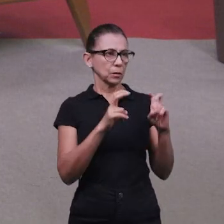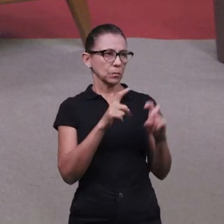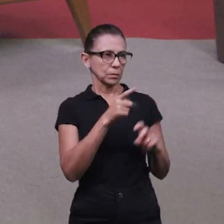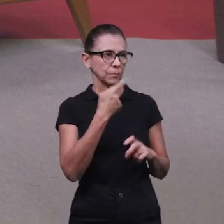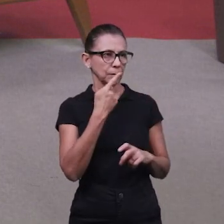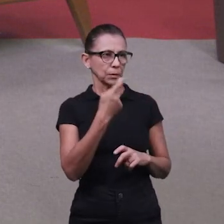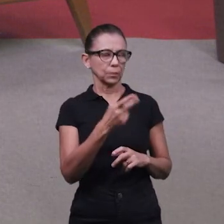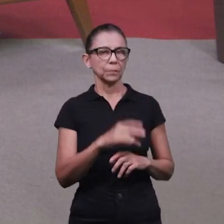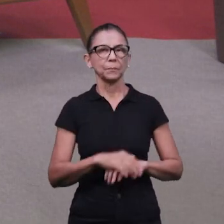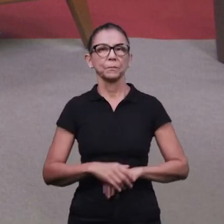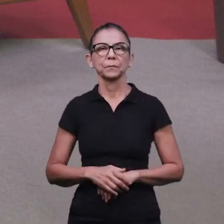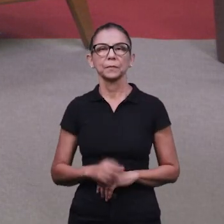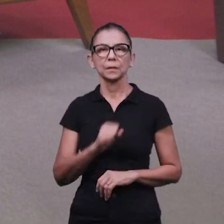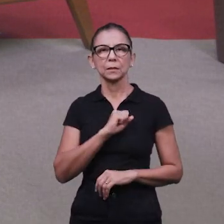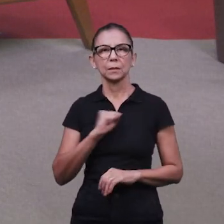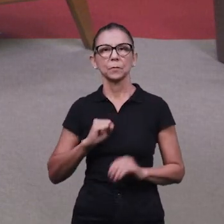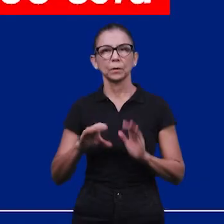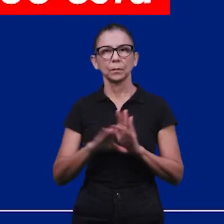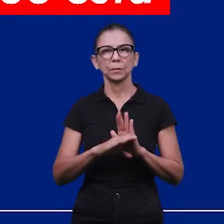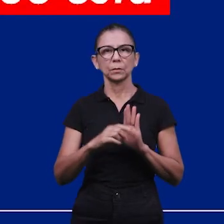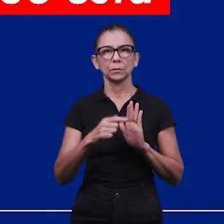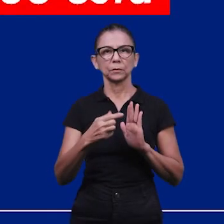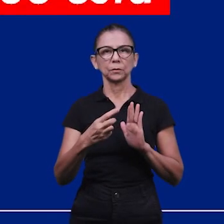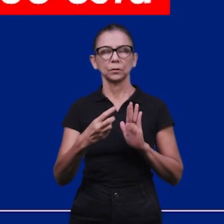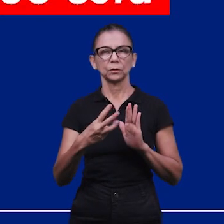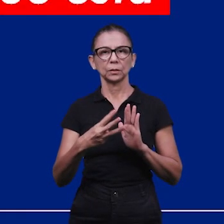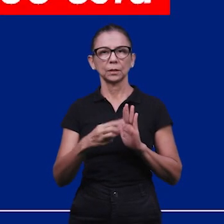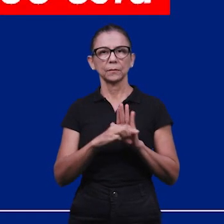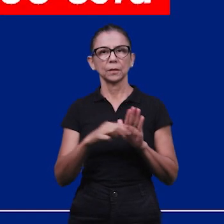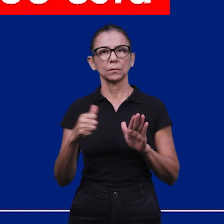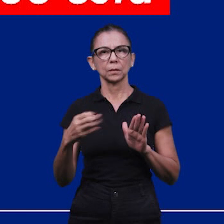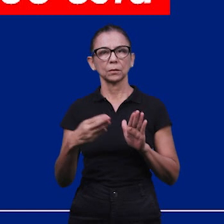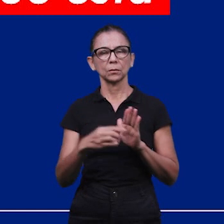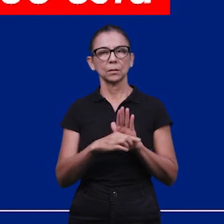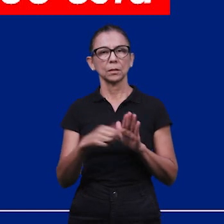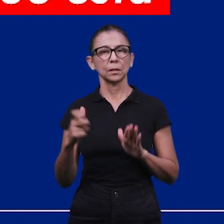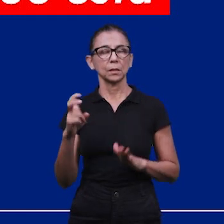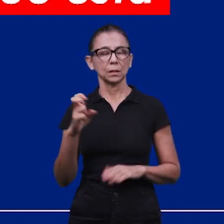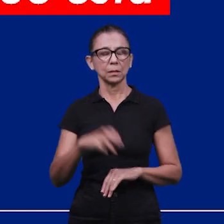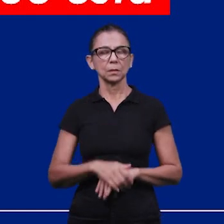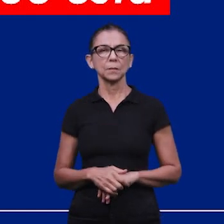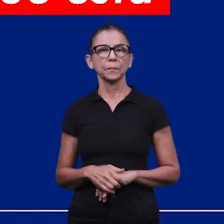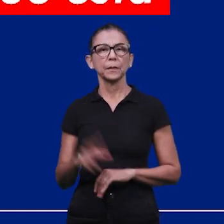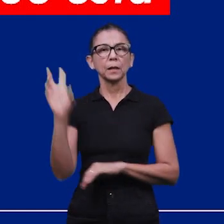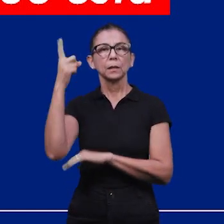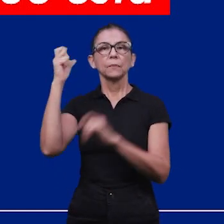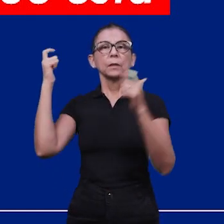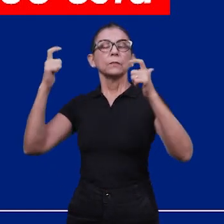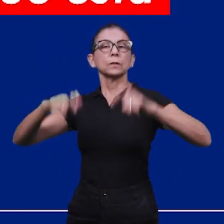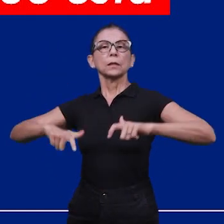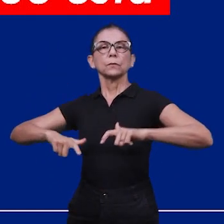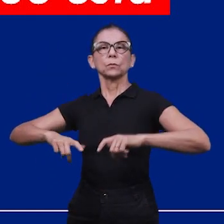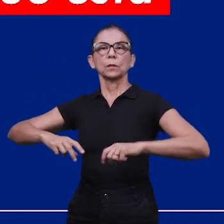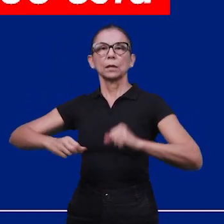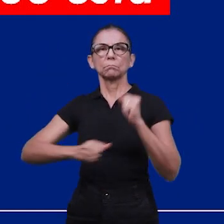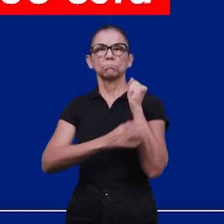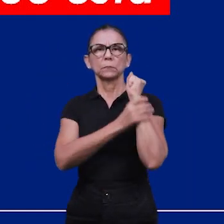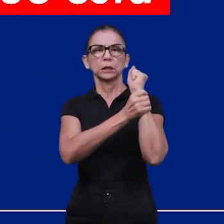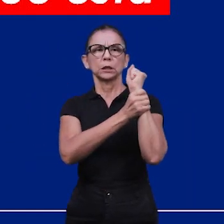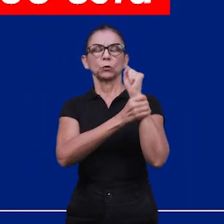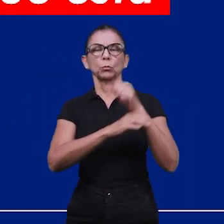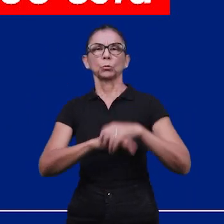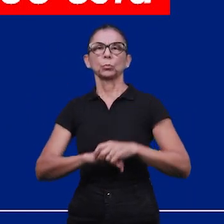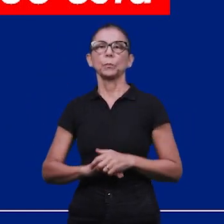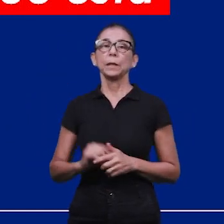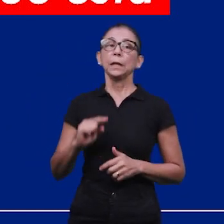ceux que vous avez dit. Le premier, c'est en 2 Samuel chapitre 23, 2,15, qui dit « David se trouvait dans un endroit fort, la